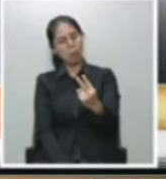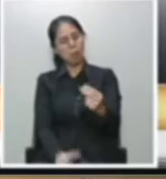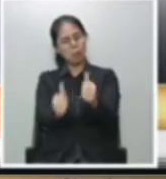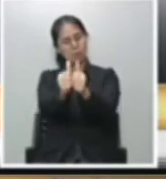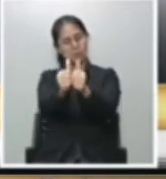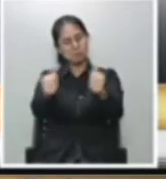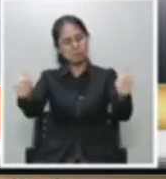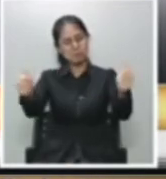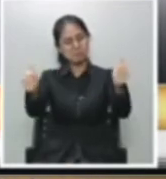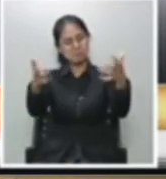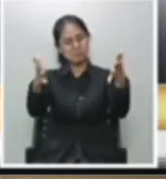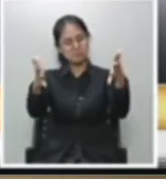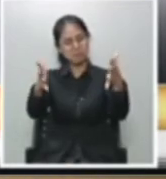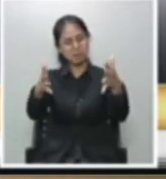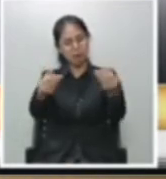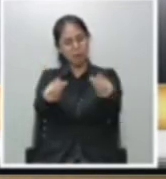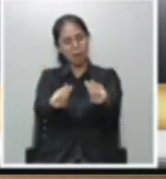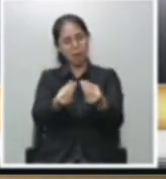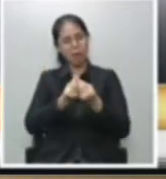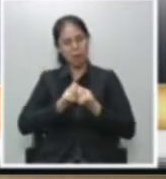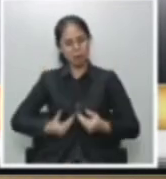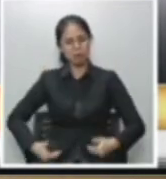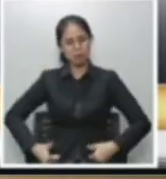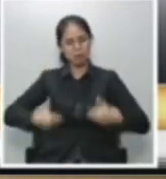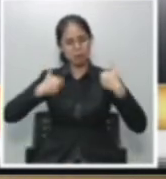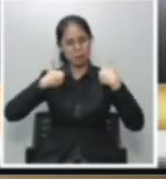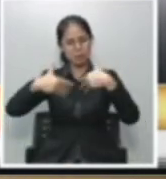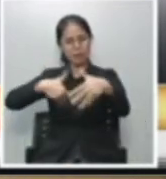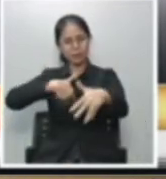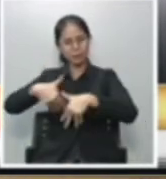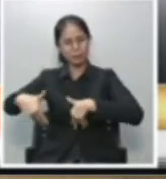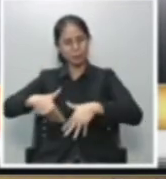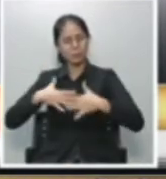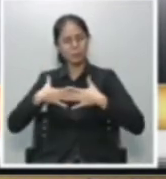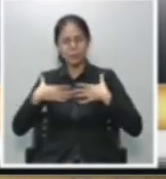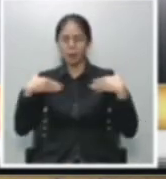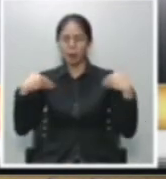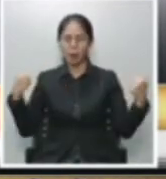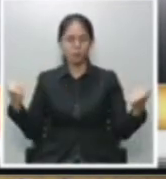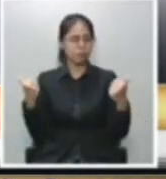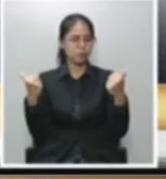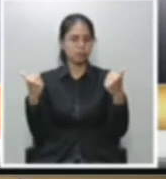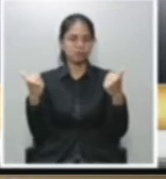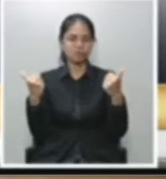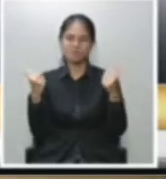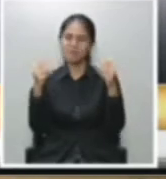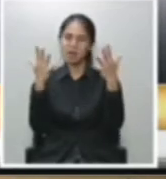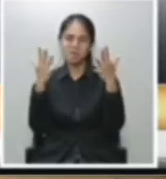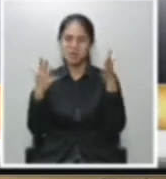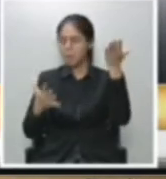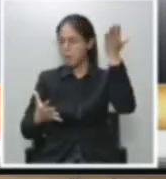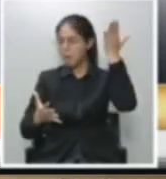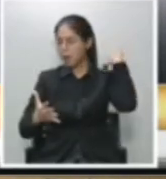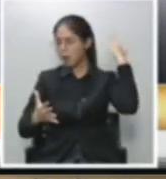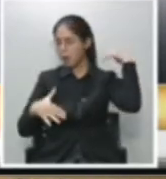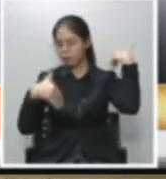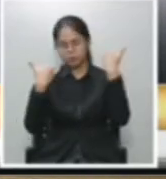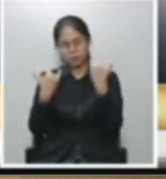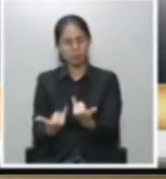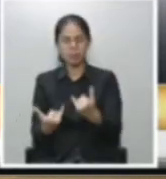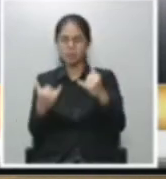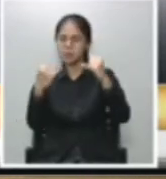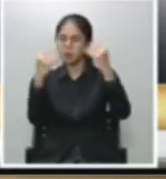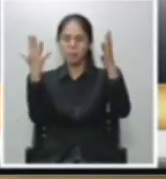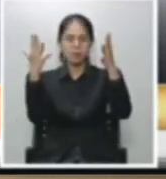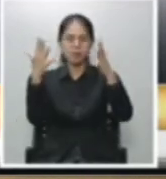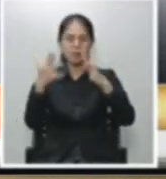จทำให้ประชาชนอยู่เย็นเป็นสุขเลยทั้งในอดีตและปัจจุบันคณะสุดท้าย